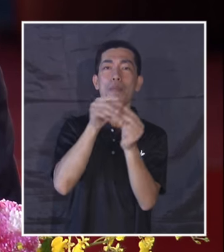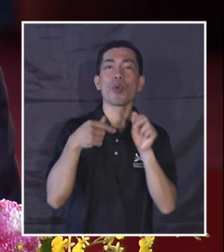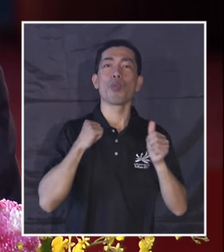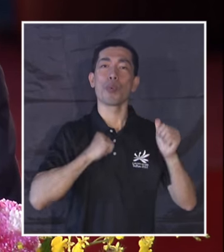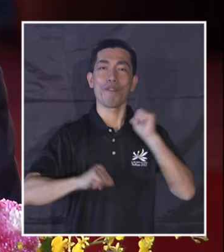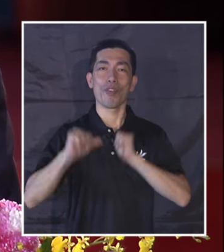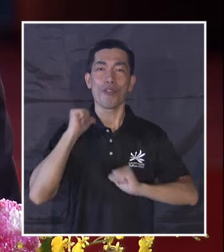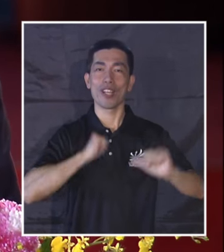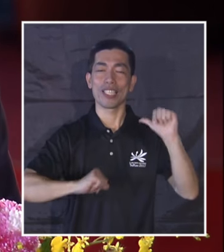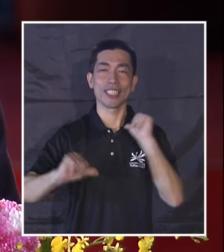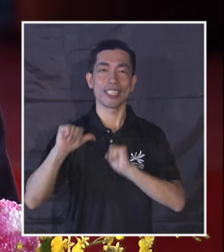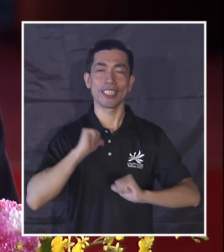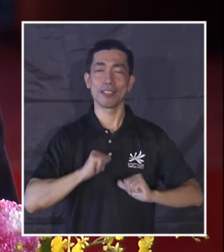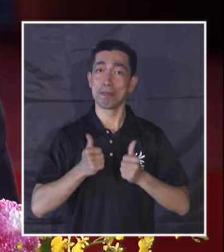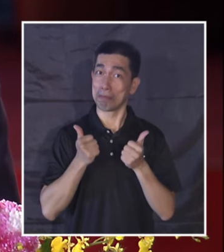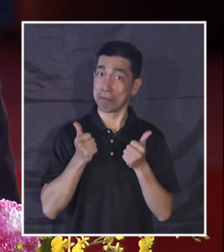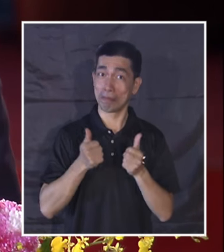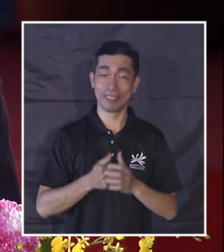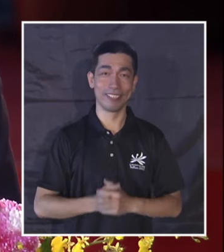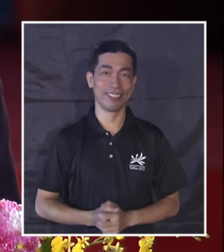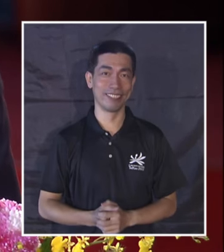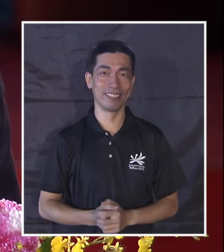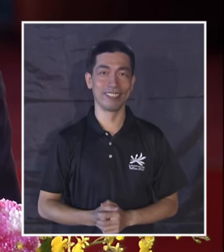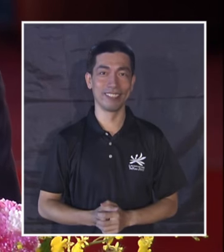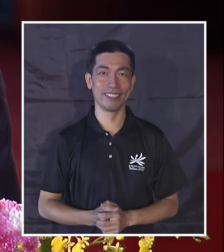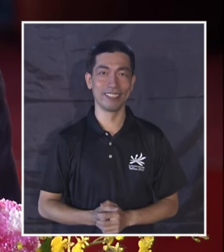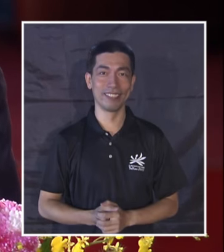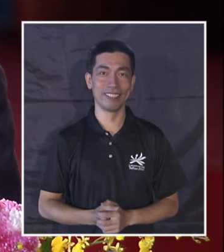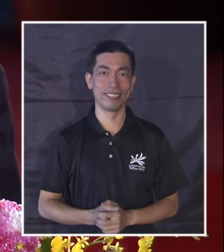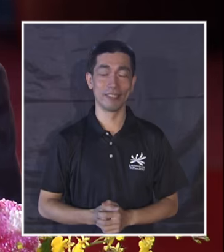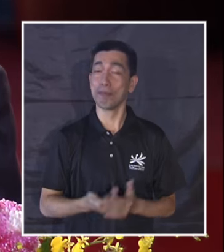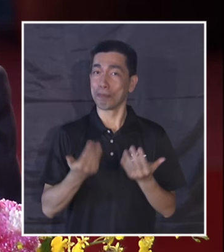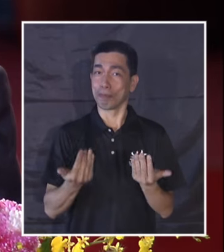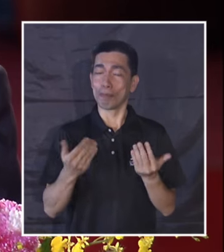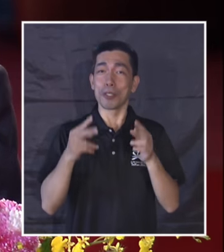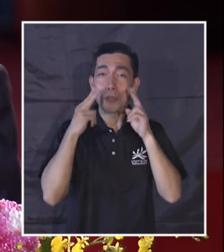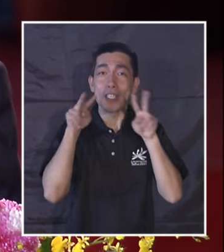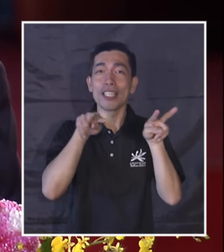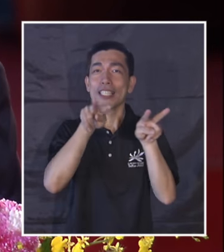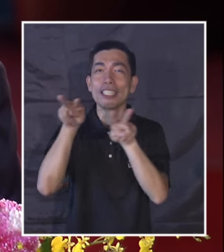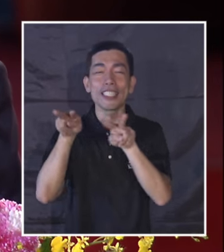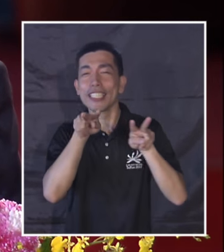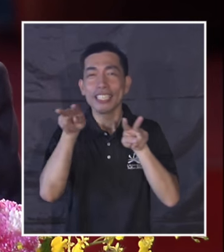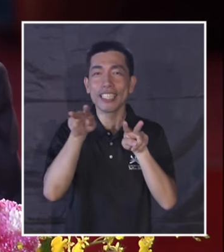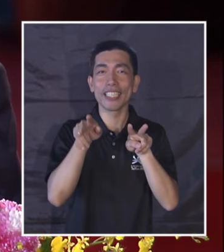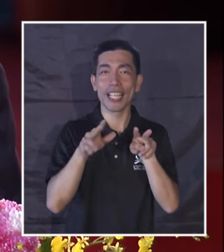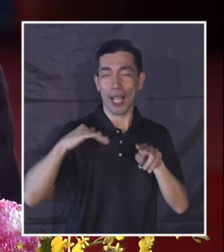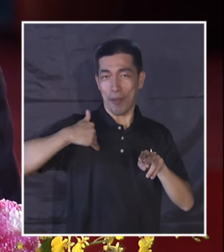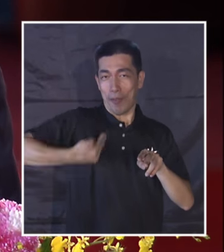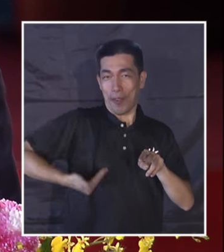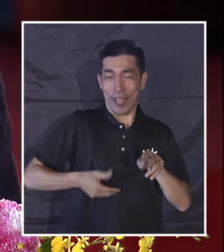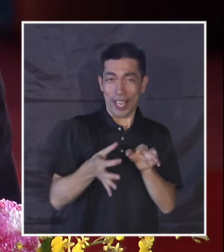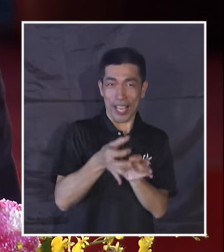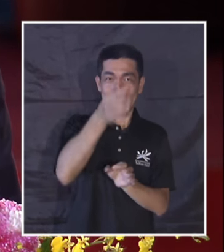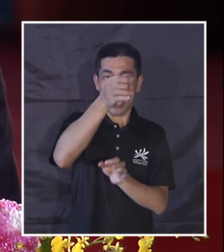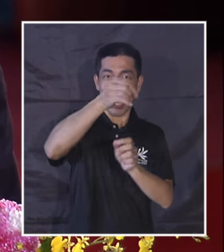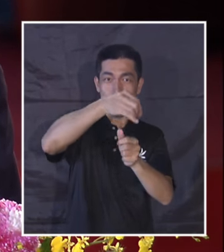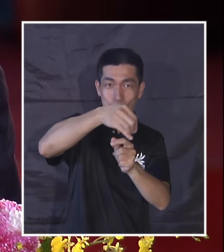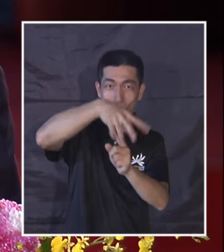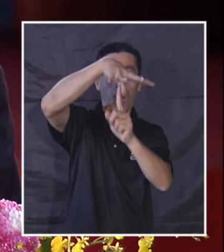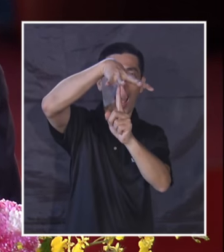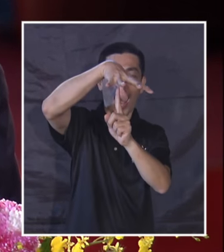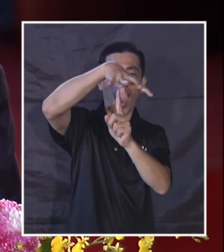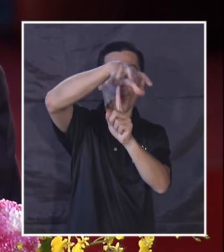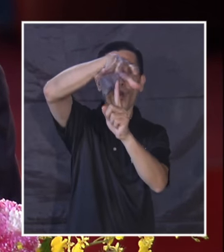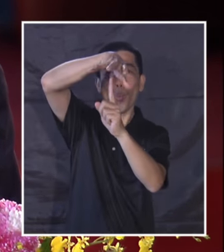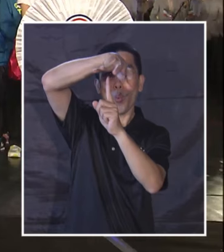表演。那么在现场，代表各国手上拿着美浓的油纸伞